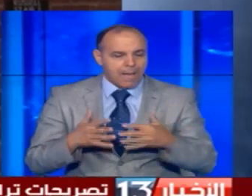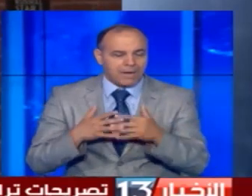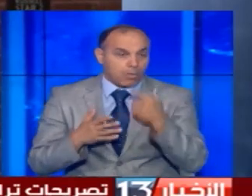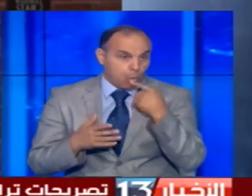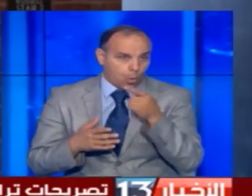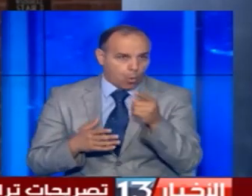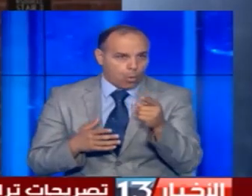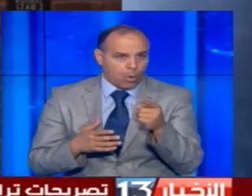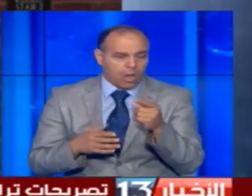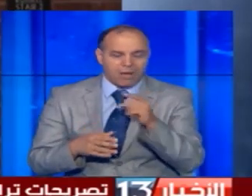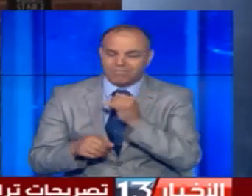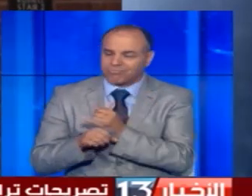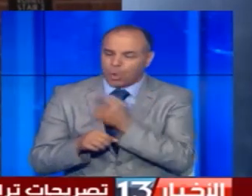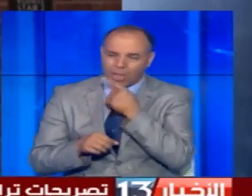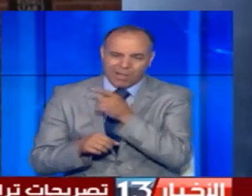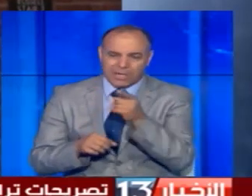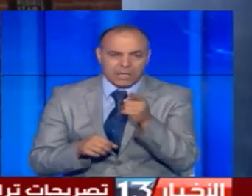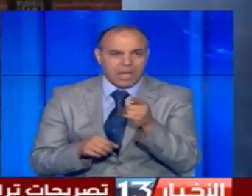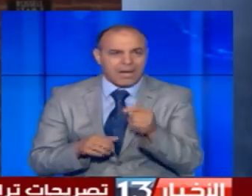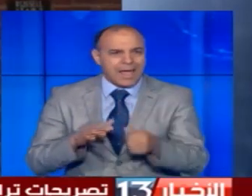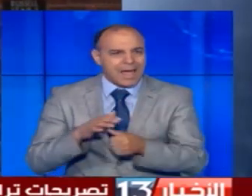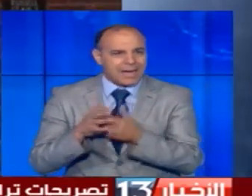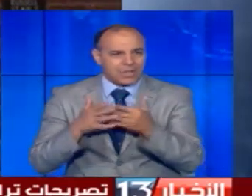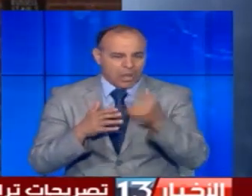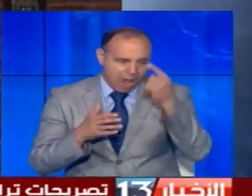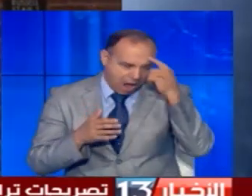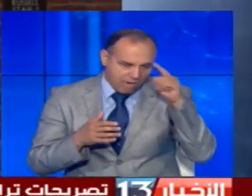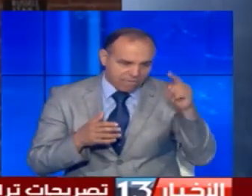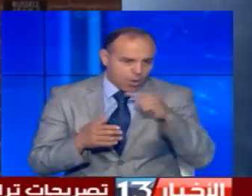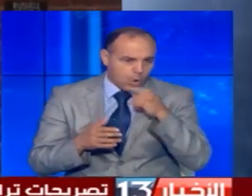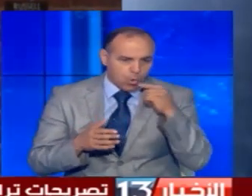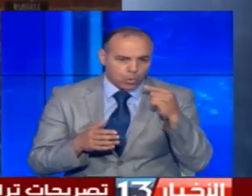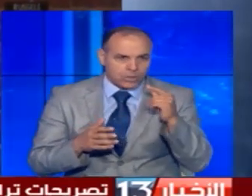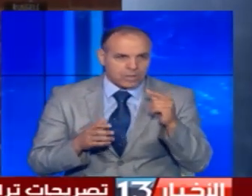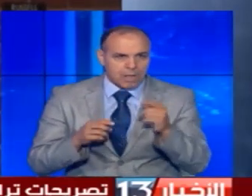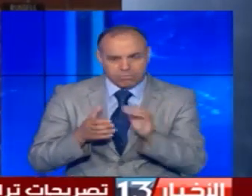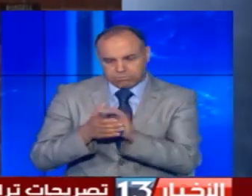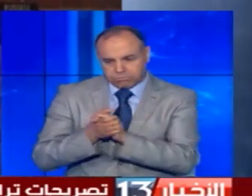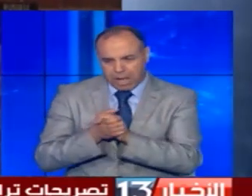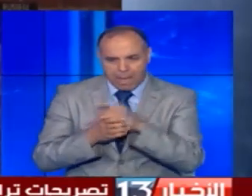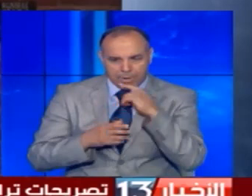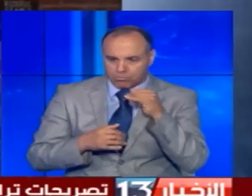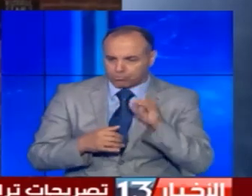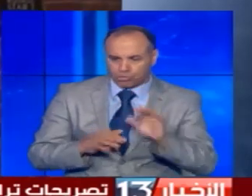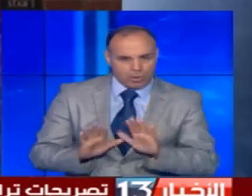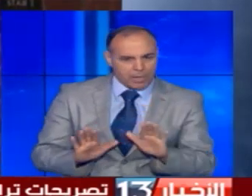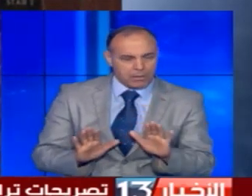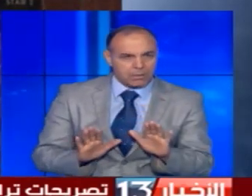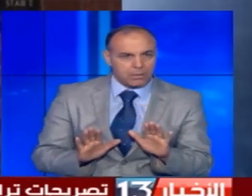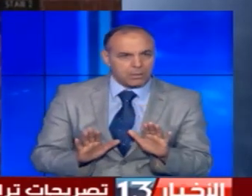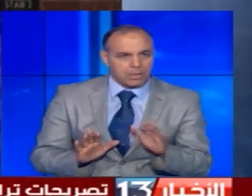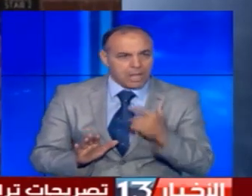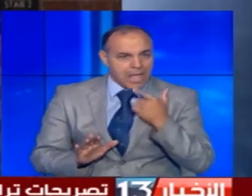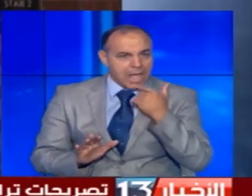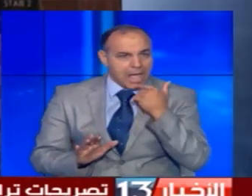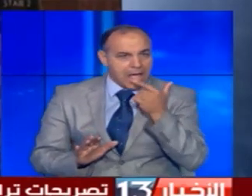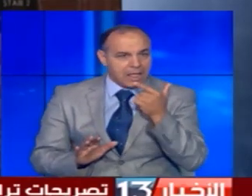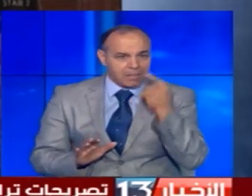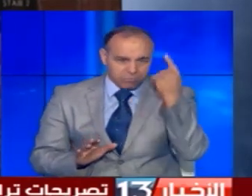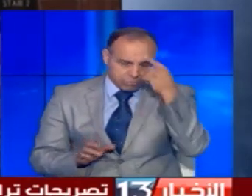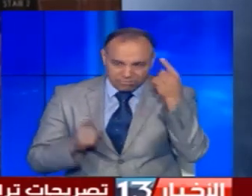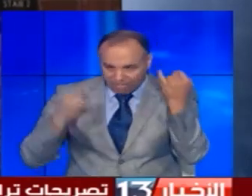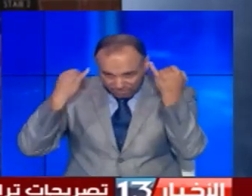راين كتب في حده ان على ترون فان يدرك ان روسيا ليست حليفه الولايات المتحده اذ ليس ثمه اوجه شبه